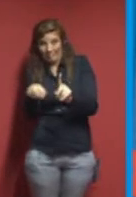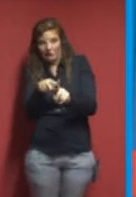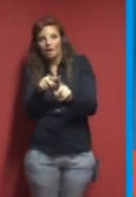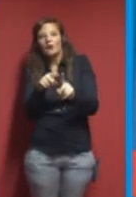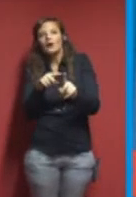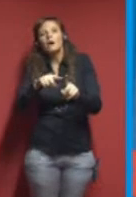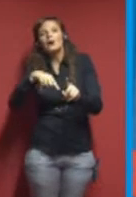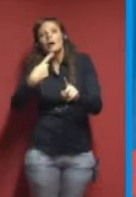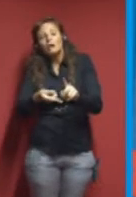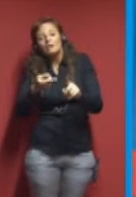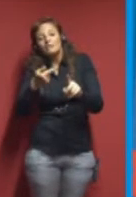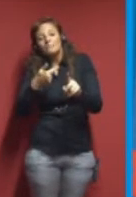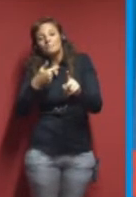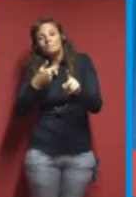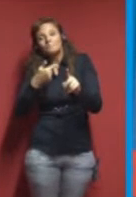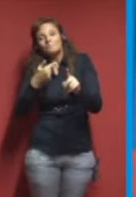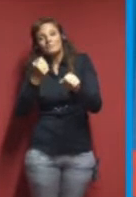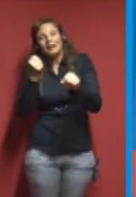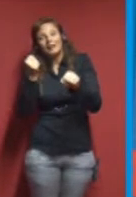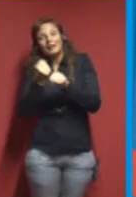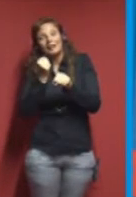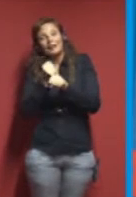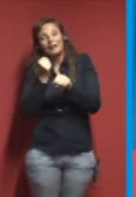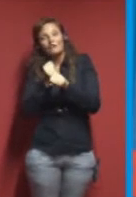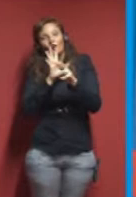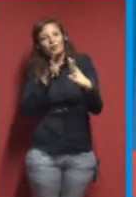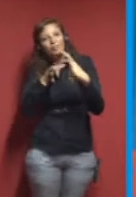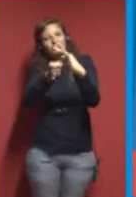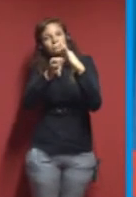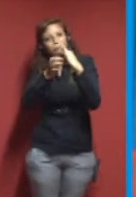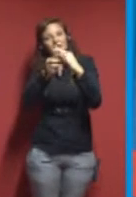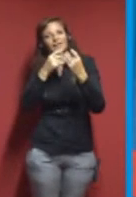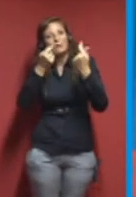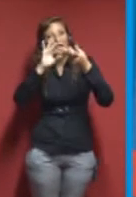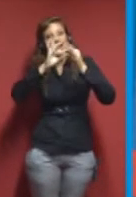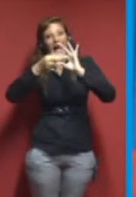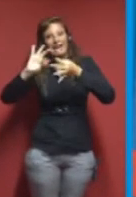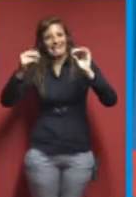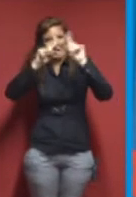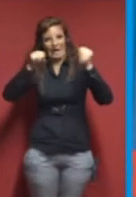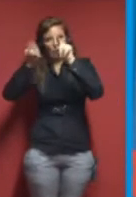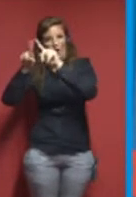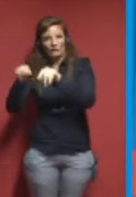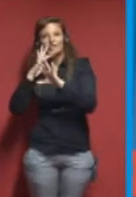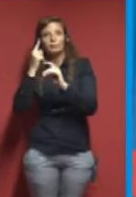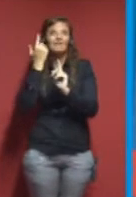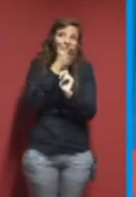con dei le catene per poter far vedere i nostri giochi